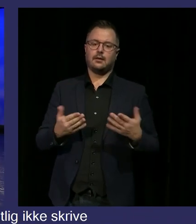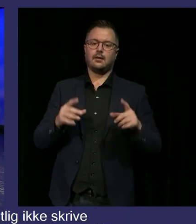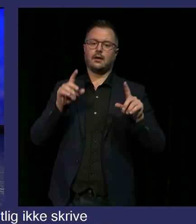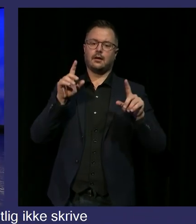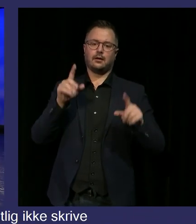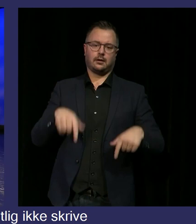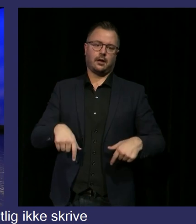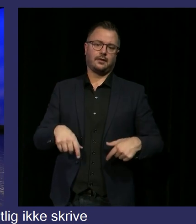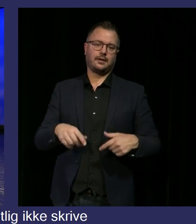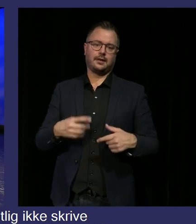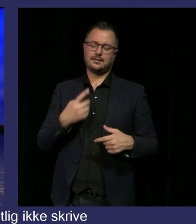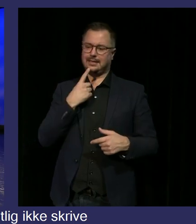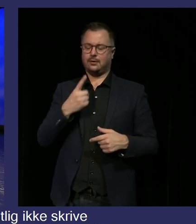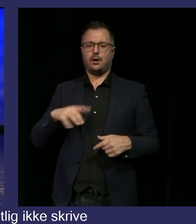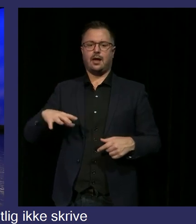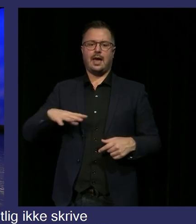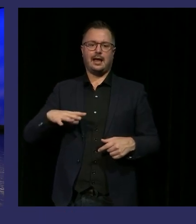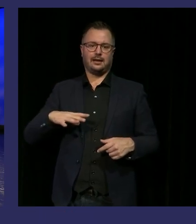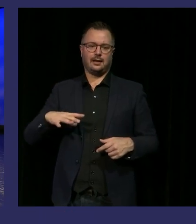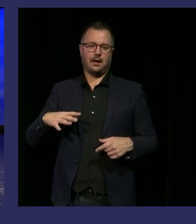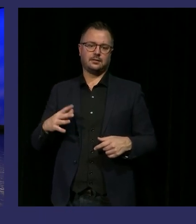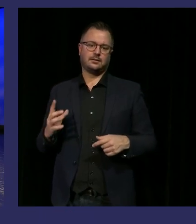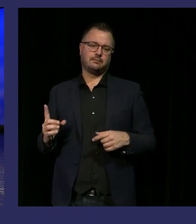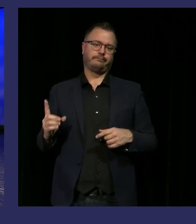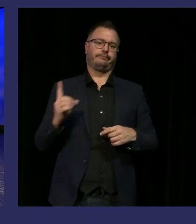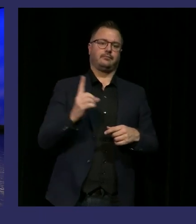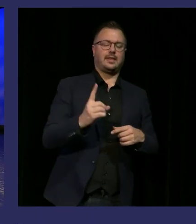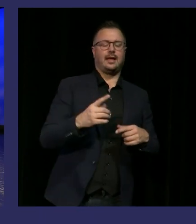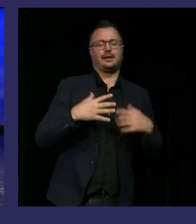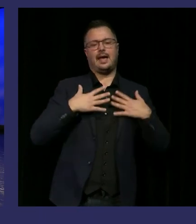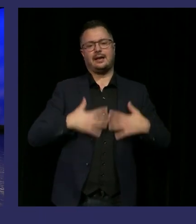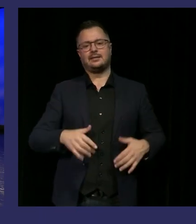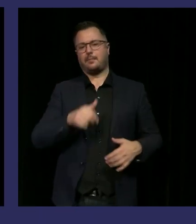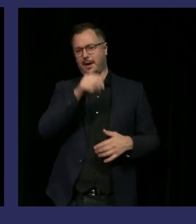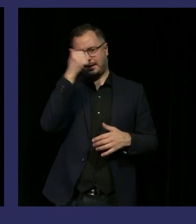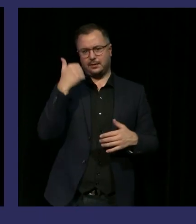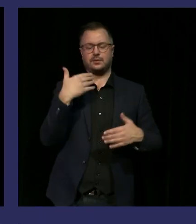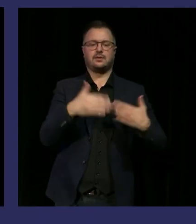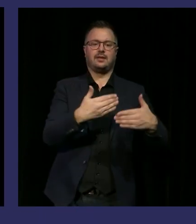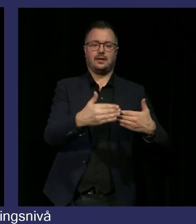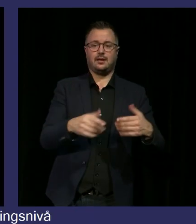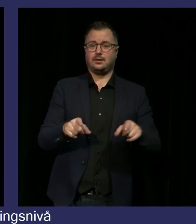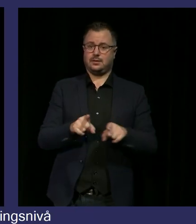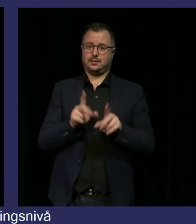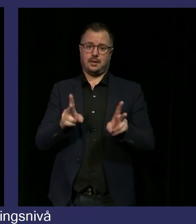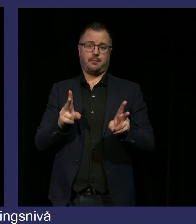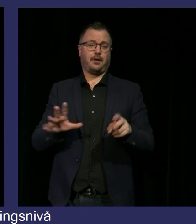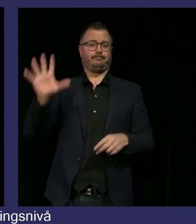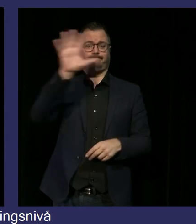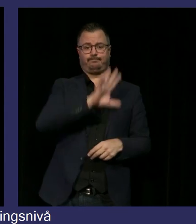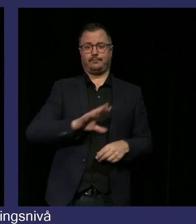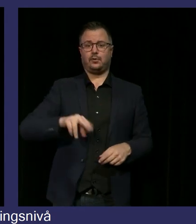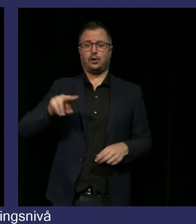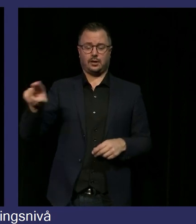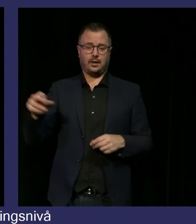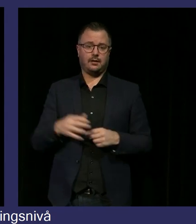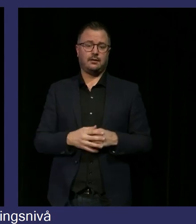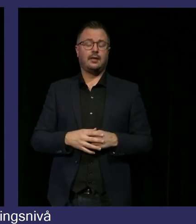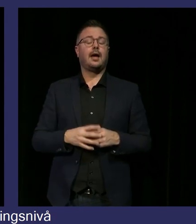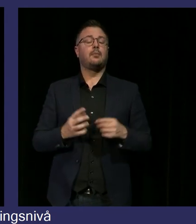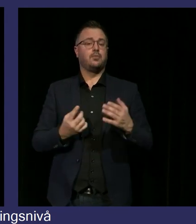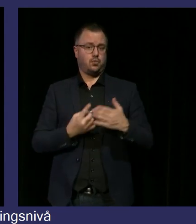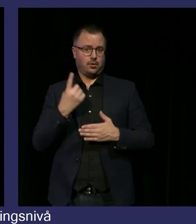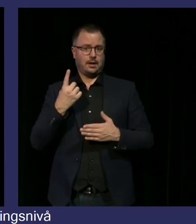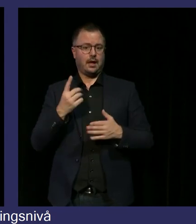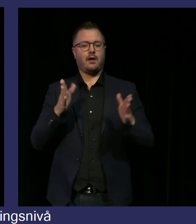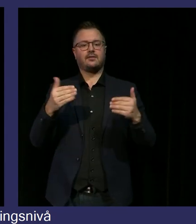skrive velkommen til Haukeland sykehus. Det Helse Bergen, HF og så videre. Og sånn det egentlig hele Norge, og det klart. Men det mulig, altså jeg ser at på avdelingsnivå så